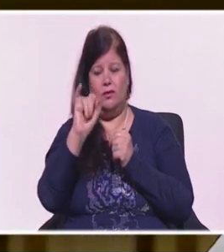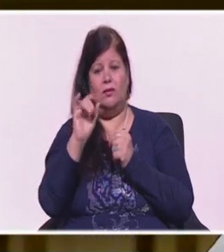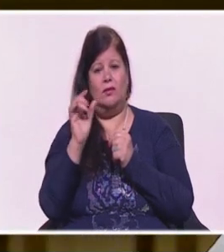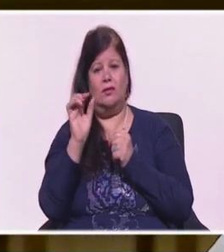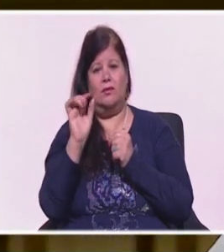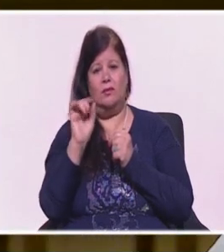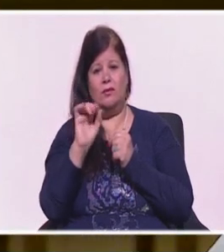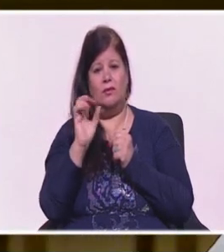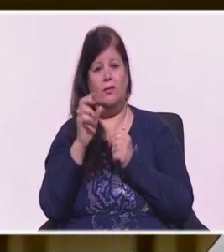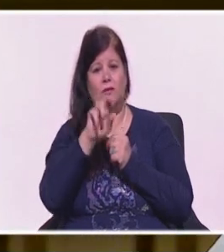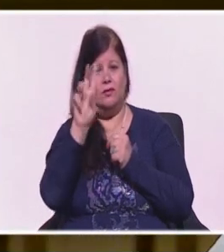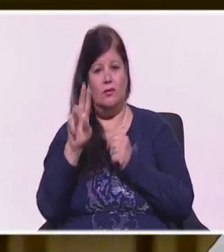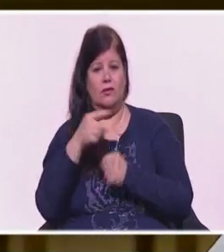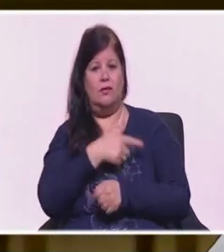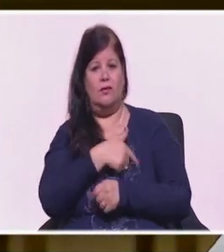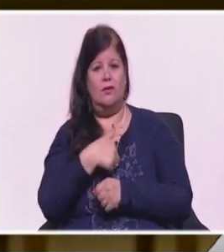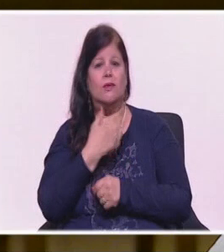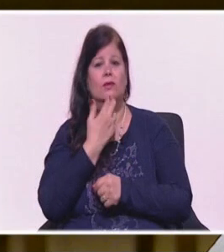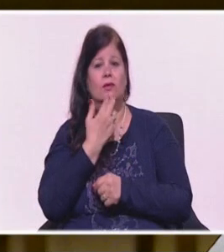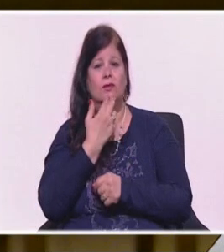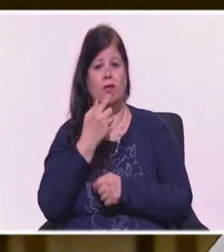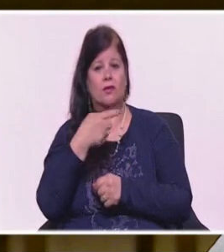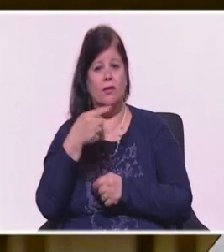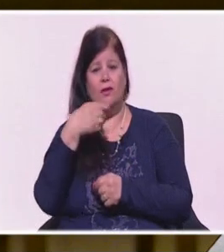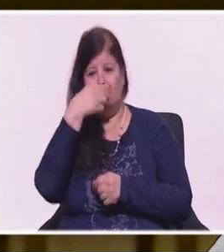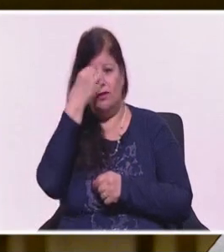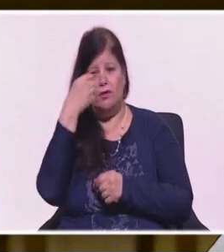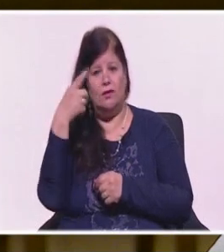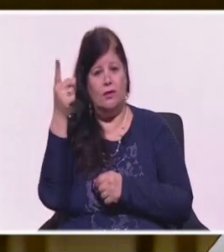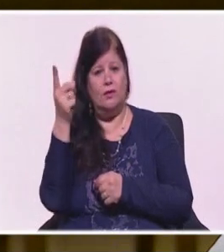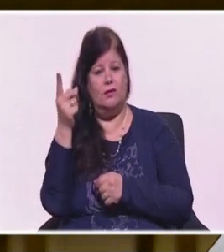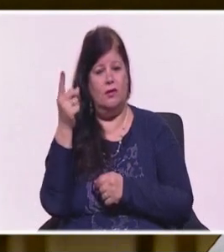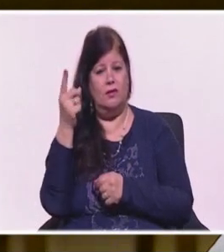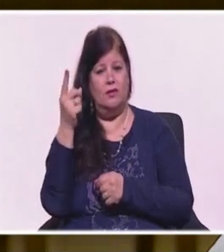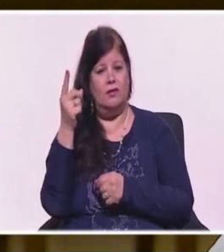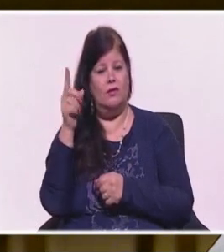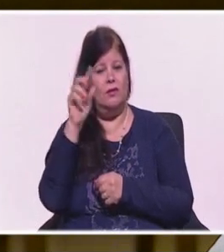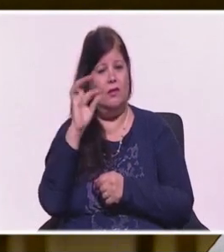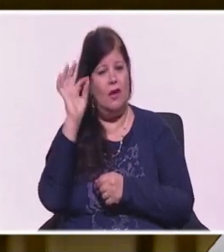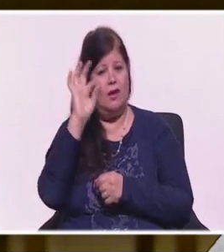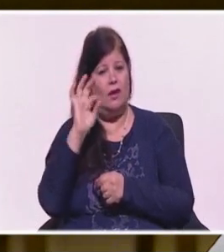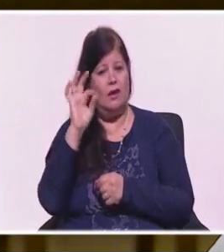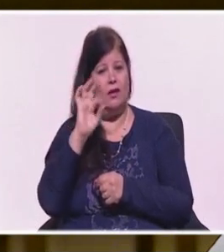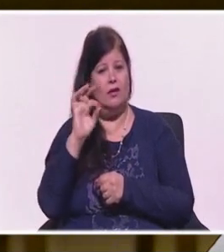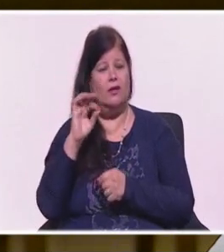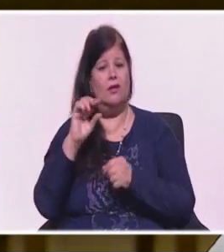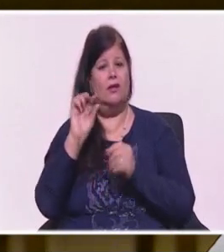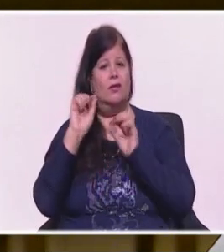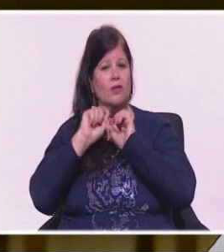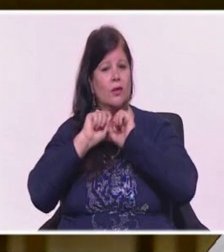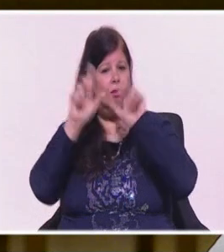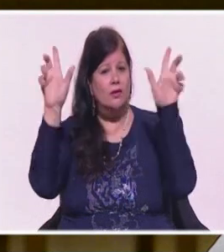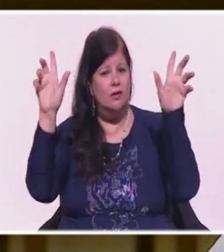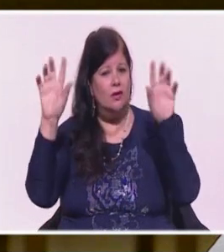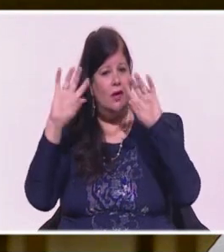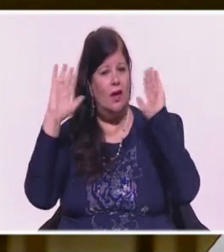ايوه. في واحد يا جماعه اسمه هشام محمد حسن عايش في ايطاليا، وانا عارف ان ارسال قناه الحياه بيصل الى العالم